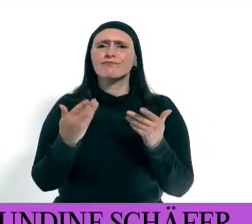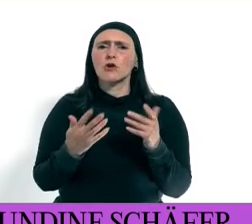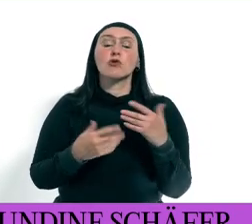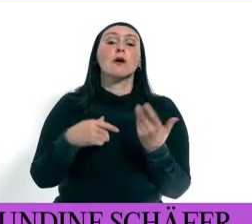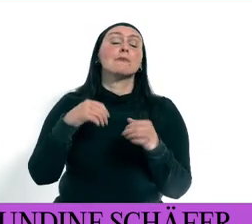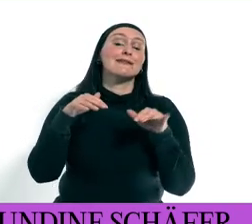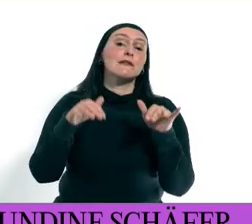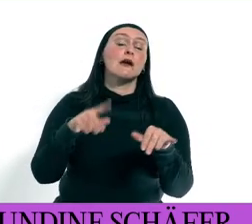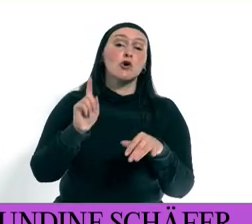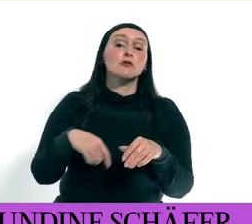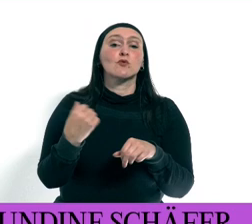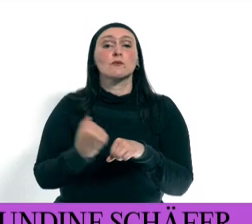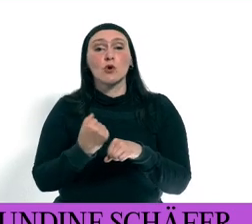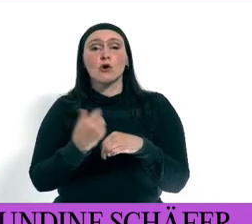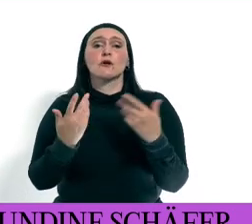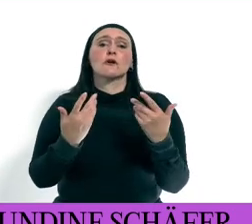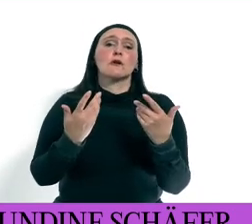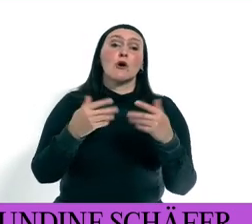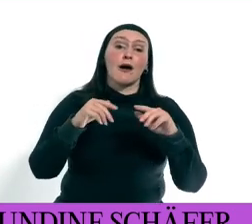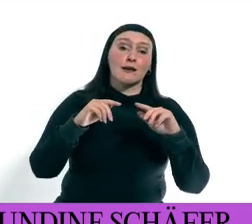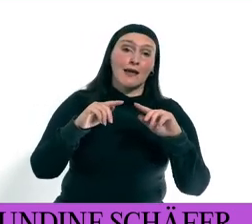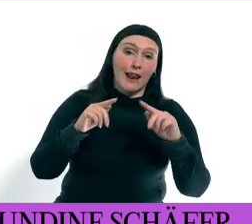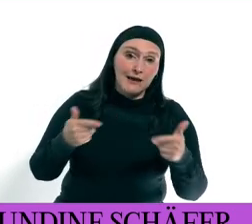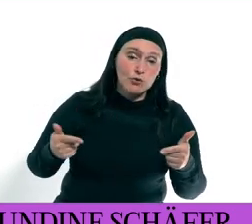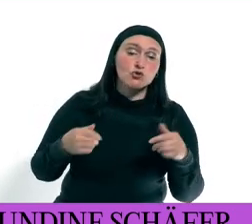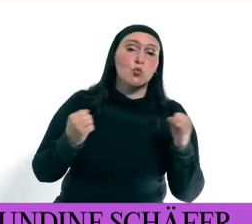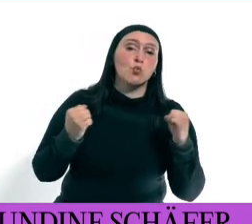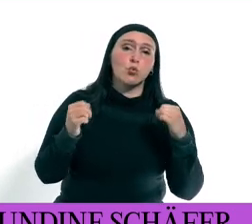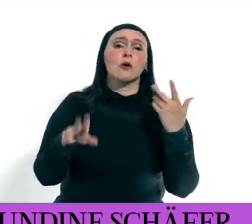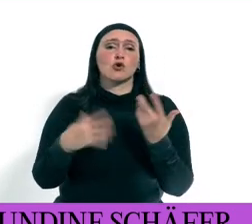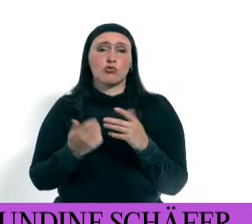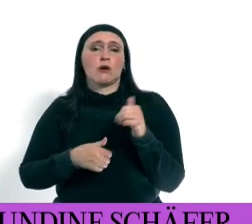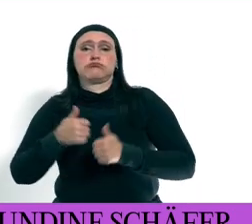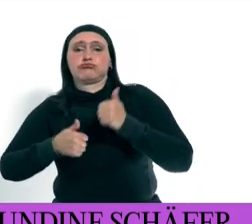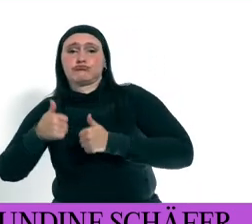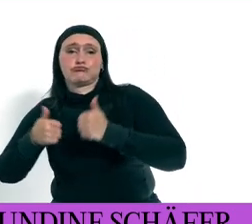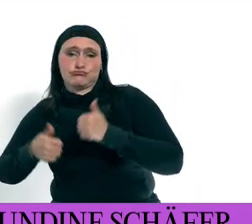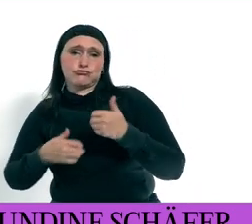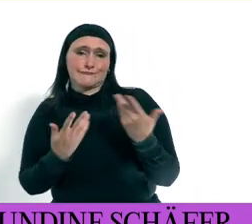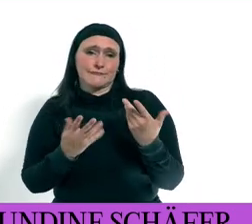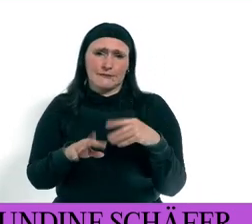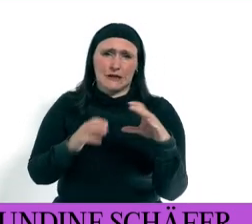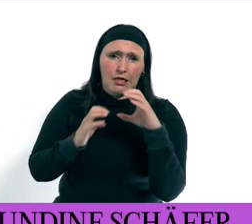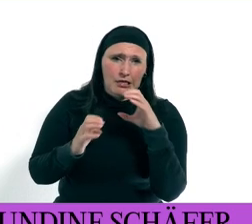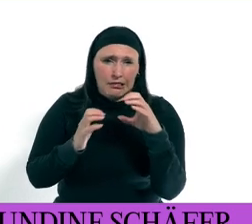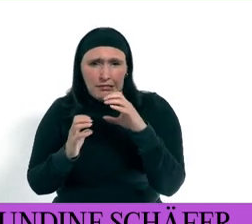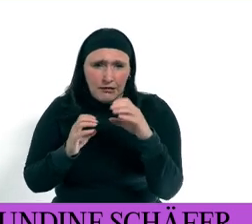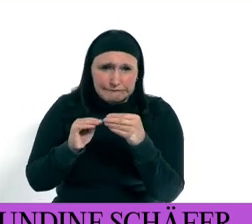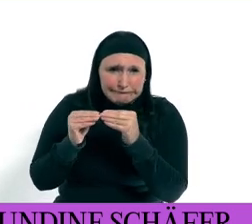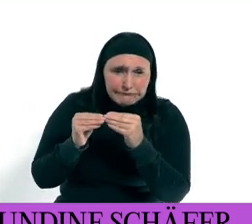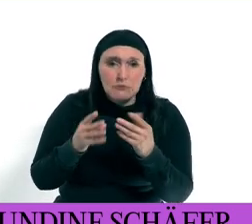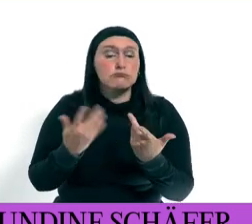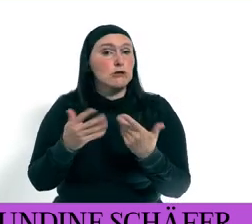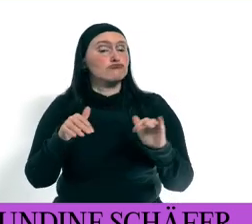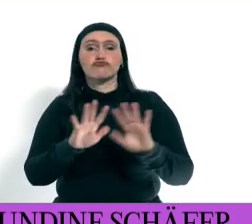wir tun uns zusammen, um uns gemeinsam den Herausforderungen in der Kunstszene